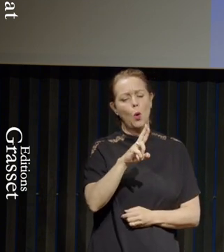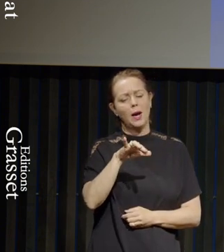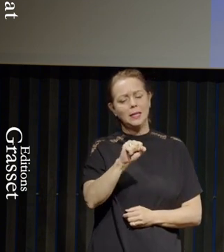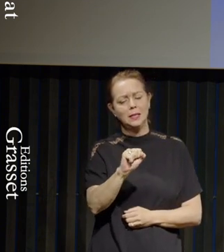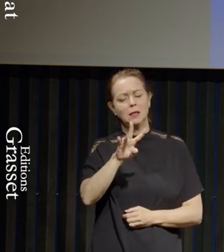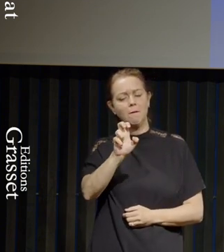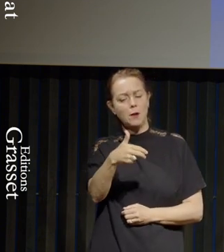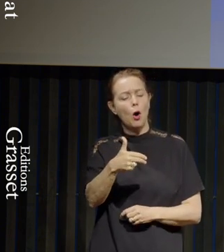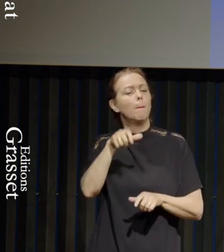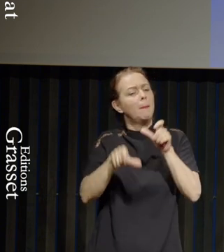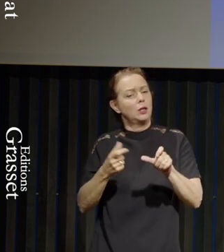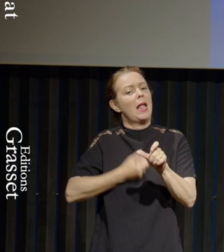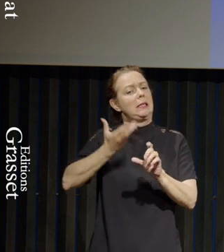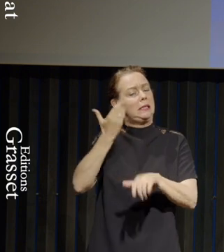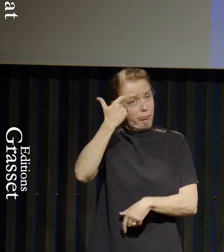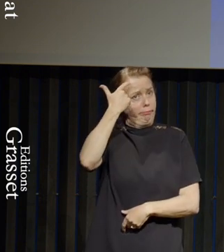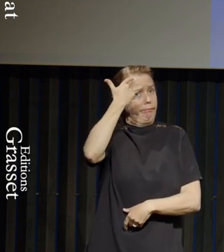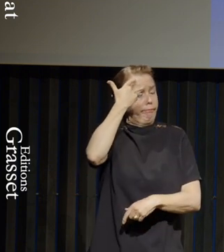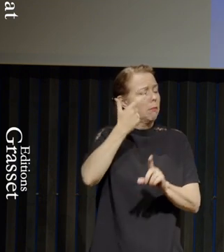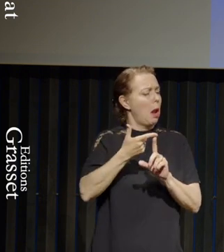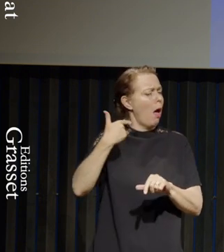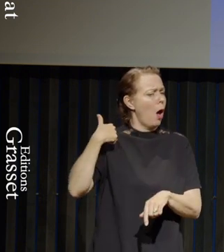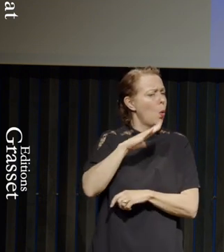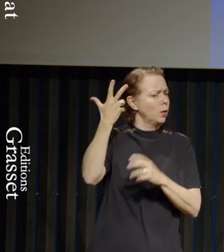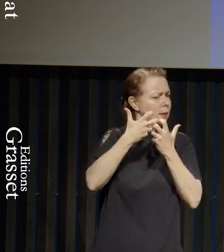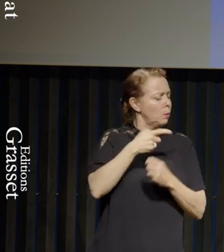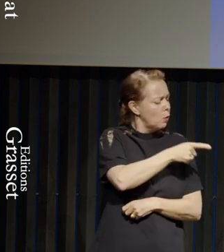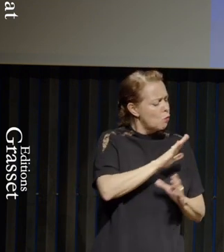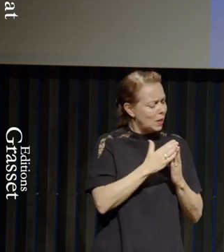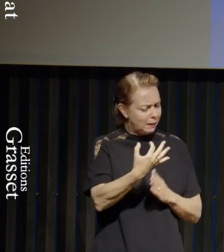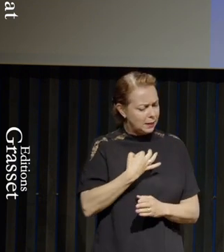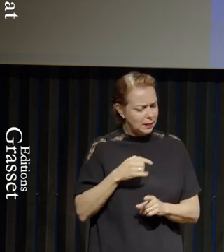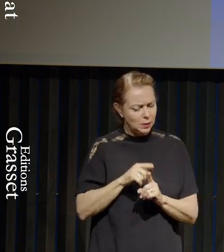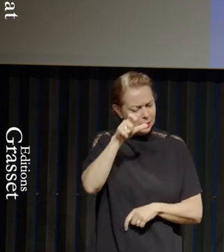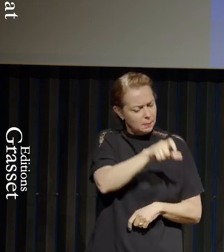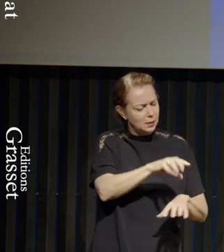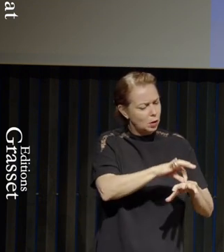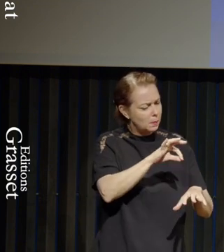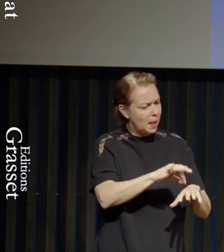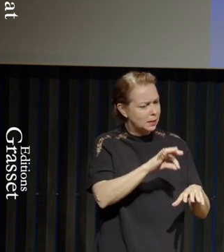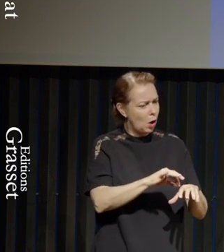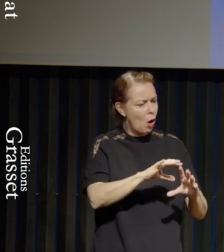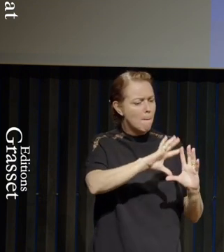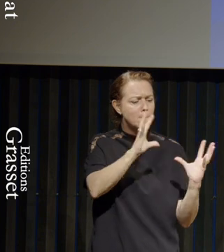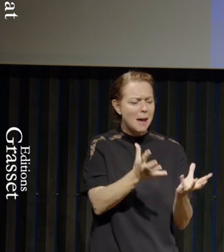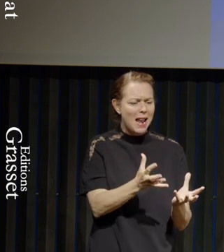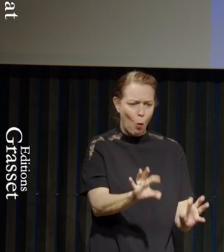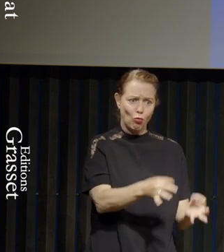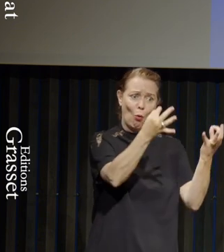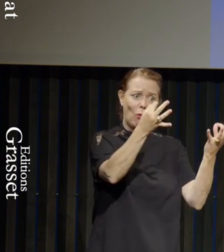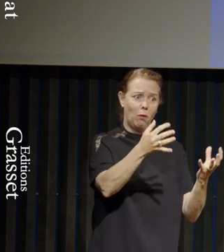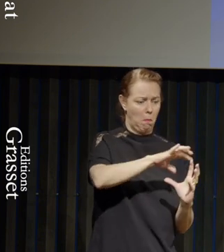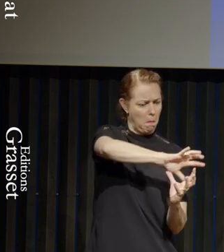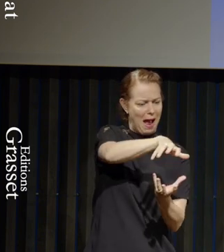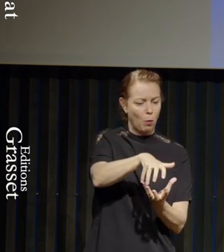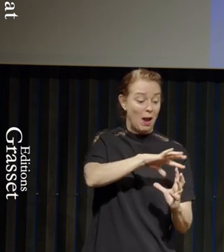des artistes, finalement. Oui. Et il y a un autre exemple dans votre livre, vous parlez de ce patient qui a retrouvé le ballon, en fait. Oui. Et le ballon,